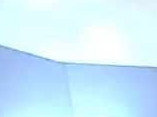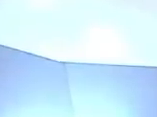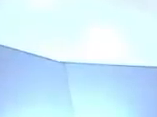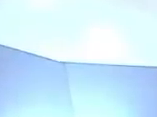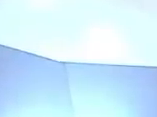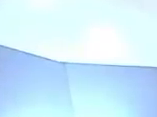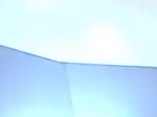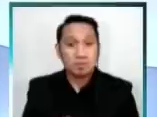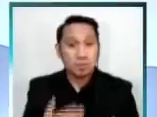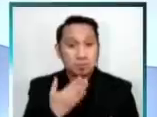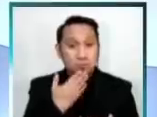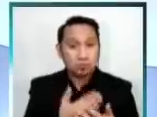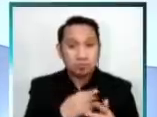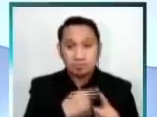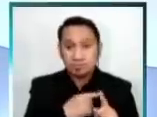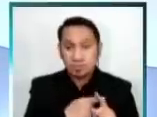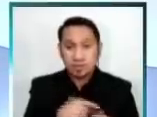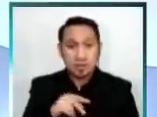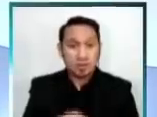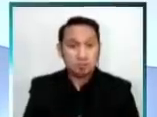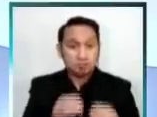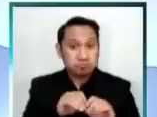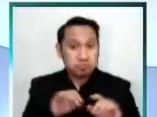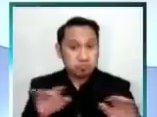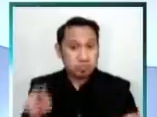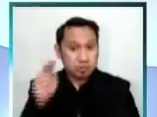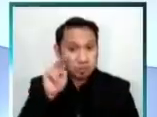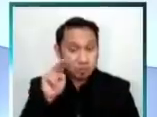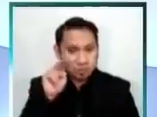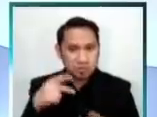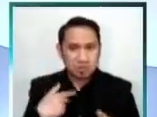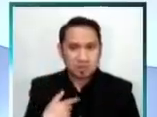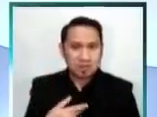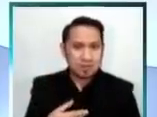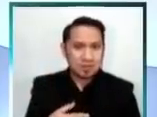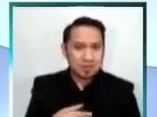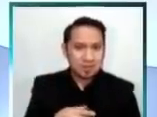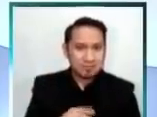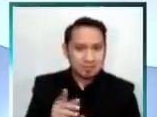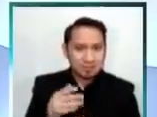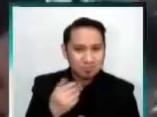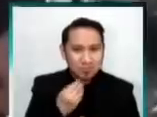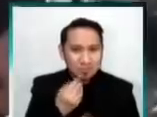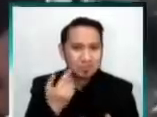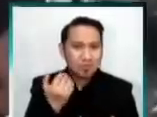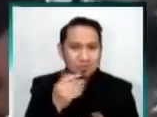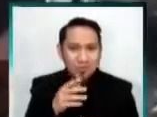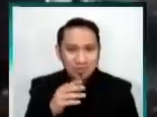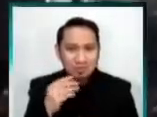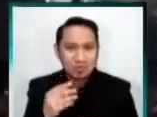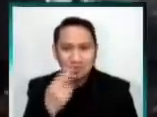Pampag-good vibes ang viral video ng isang lalaki na idinaan sa prank ang pagbabalita sa ina na isa siyang academic awardee.